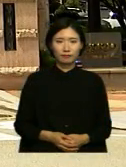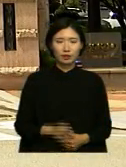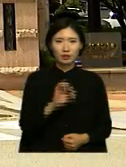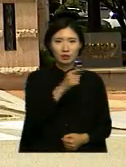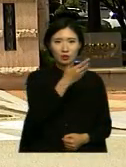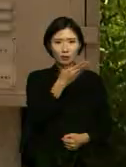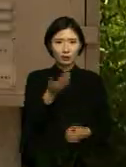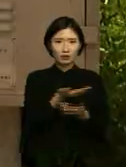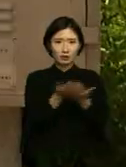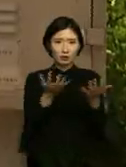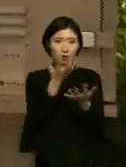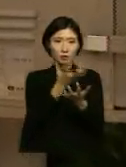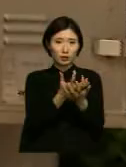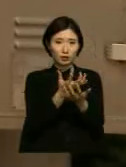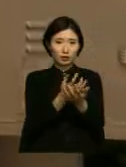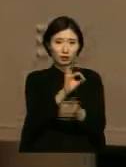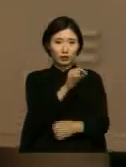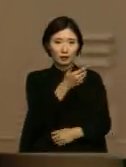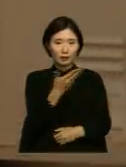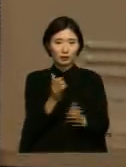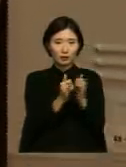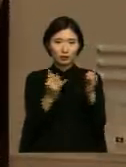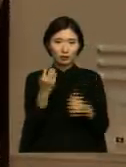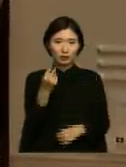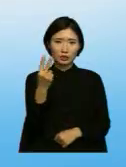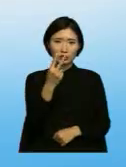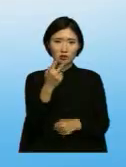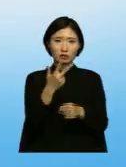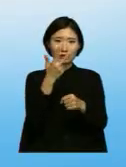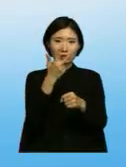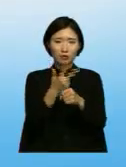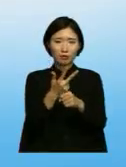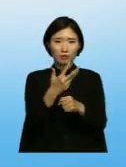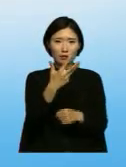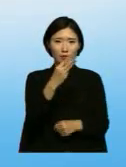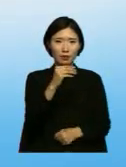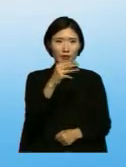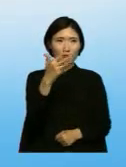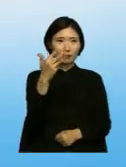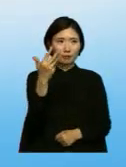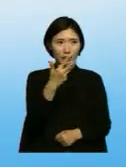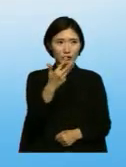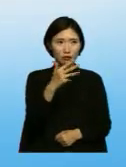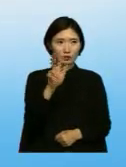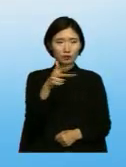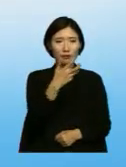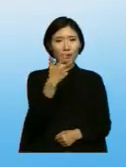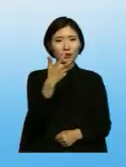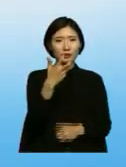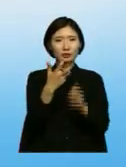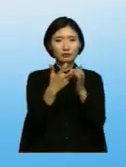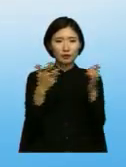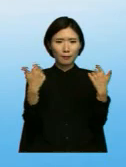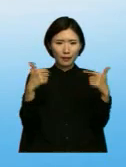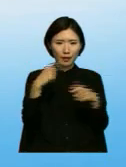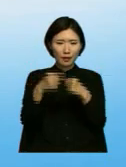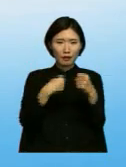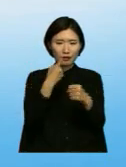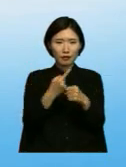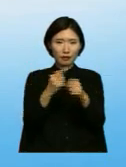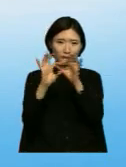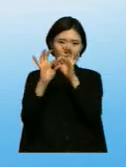양평군이 제공한 자료에 따르면 양평군의 인구는 지난 2007년 8만 8천 7백 80명이 어떤 것이 해마다 지속적으로